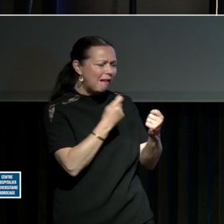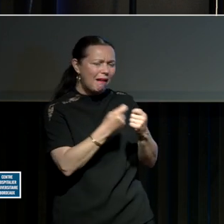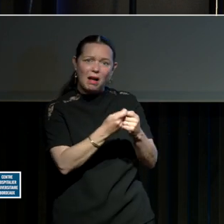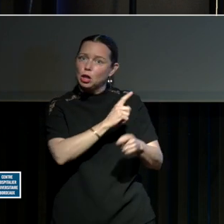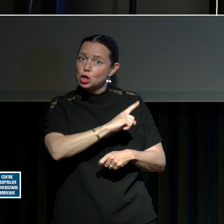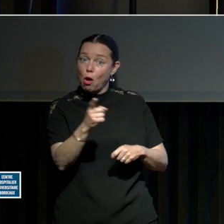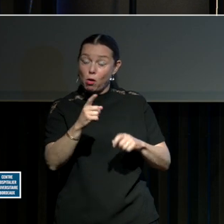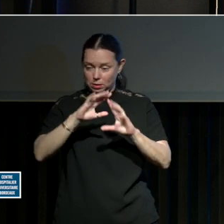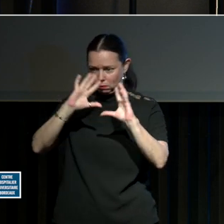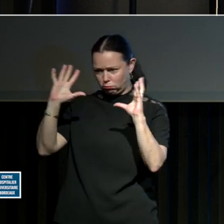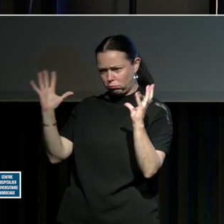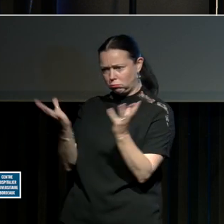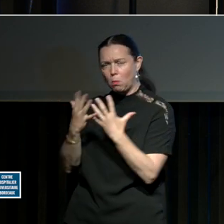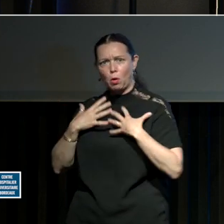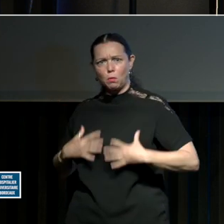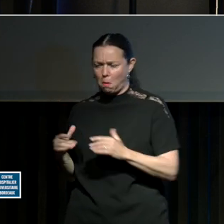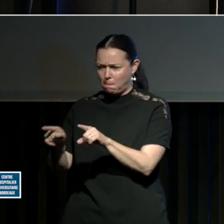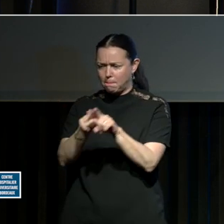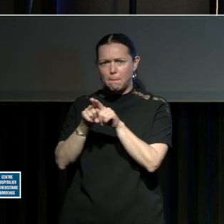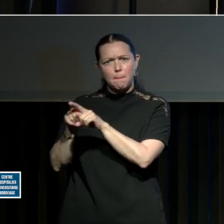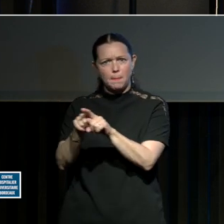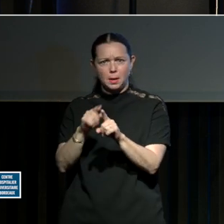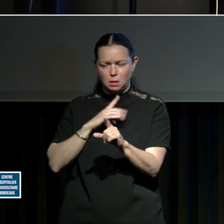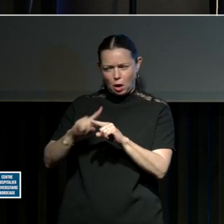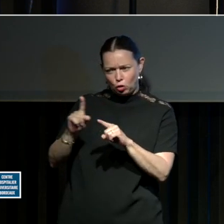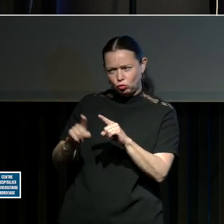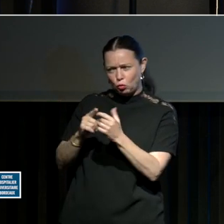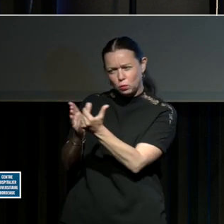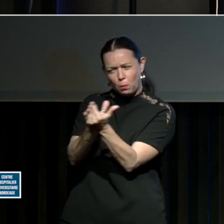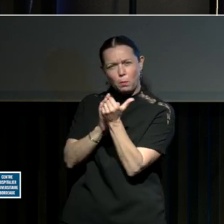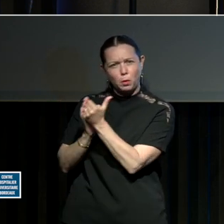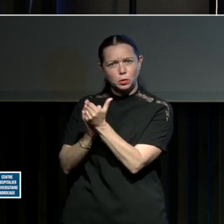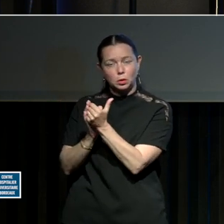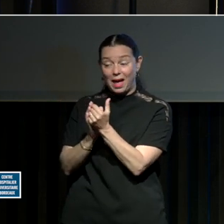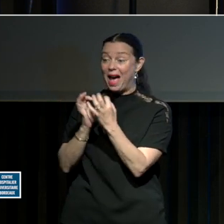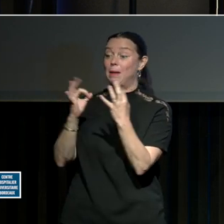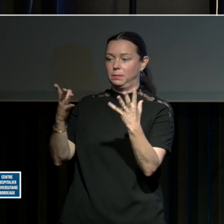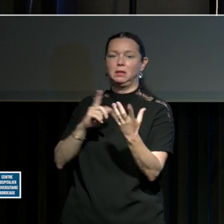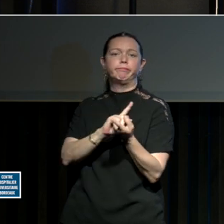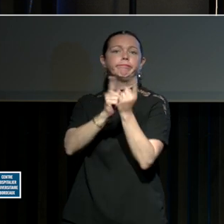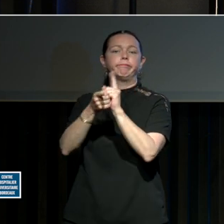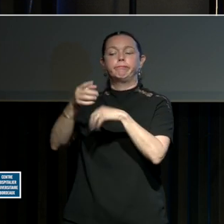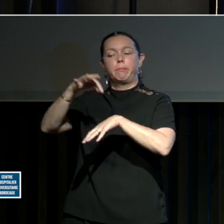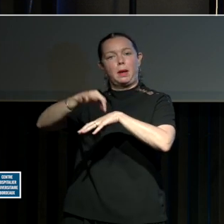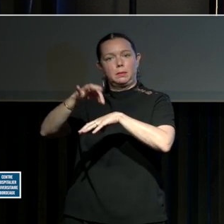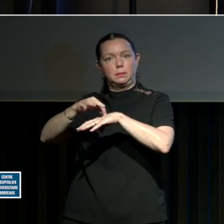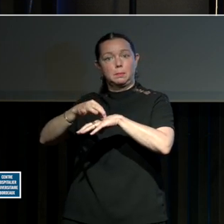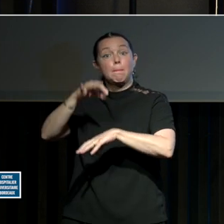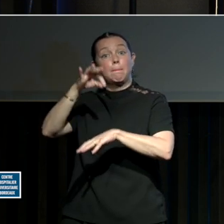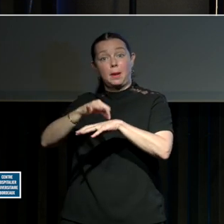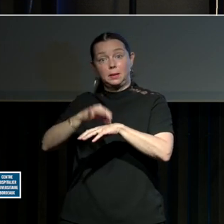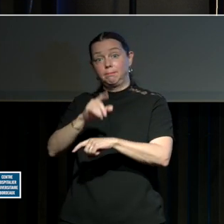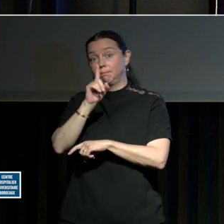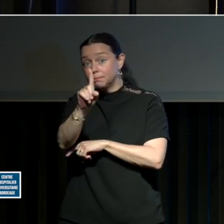de considérer la question de l'addiction comme une véritable maladie, mais une maladie